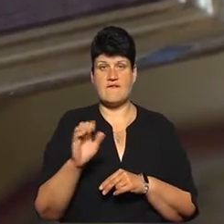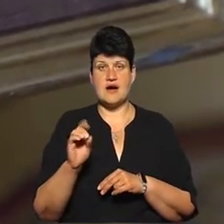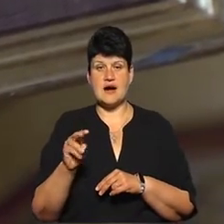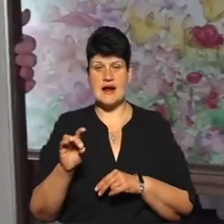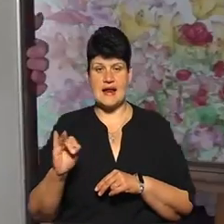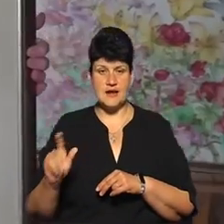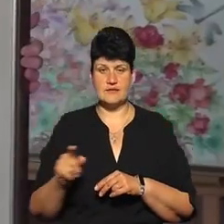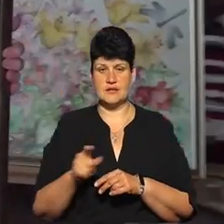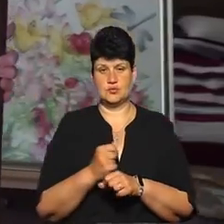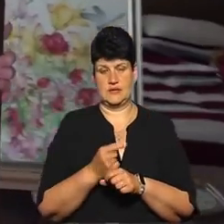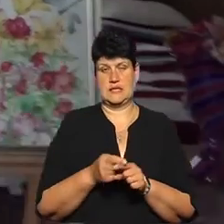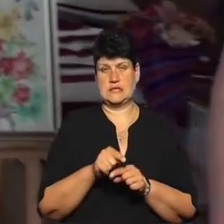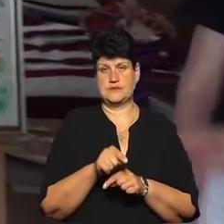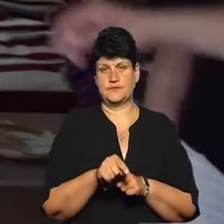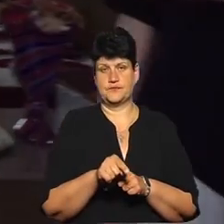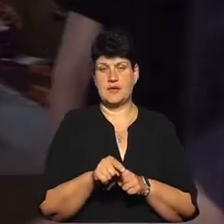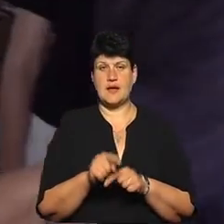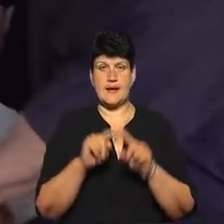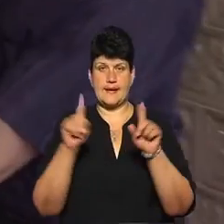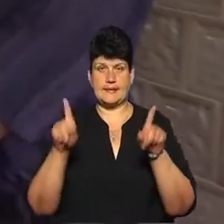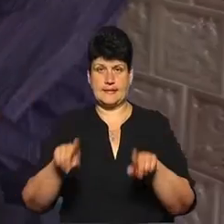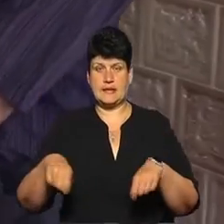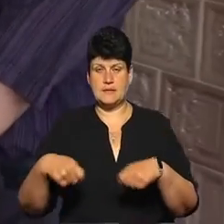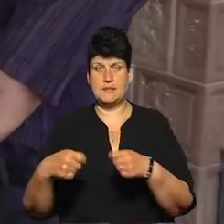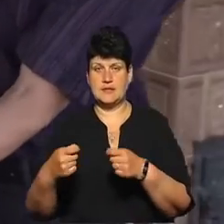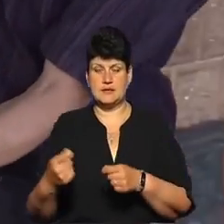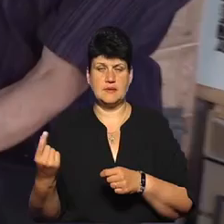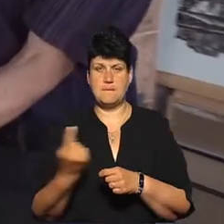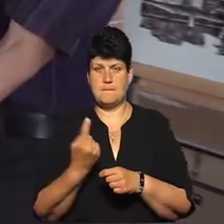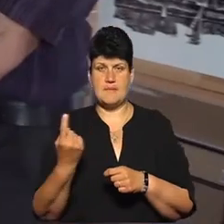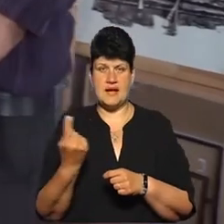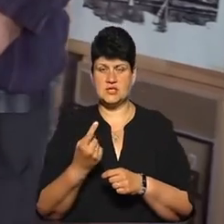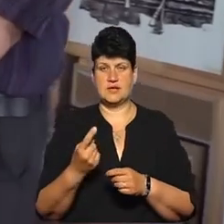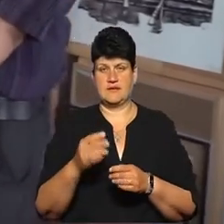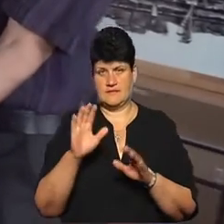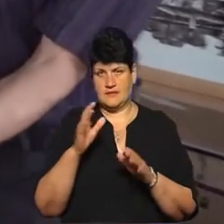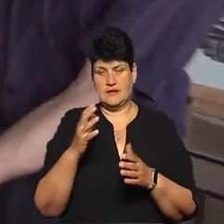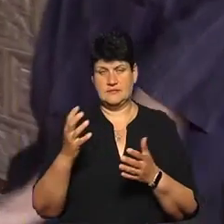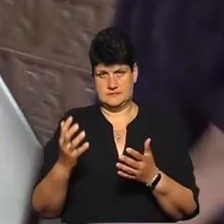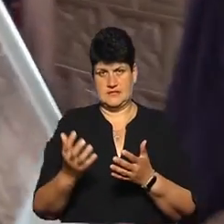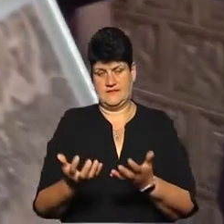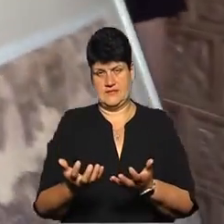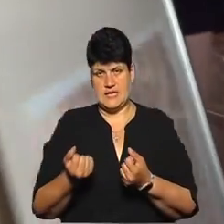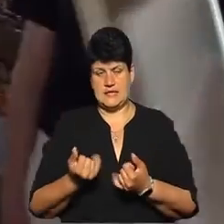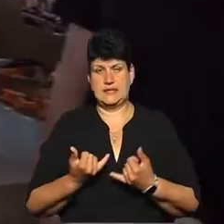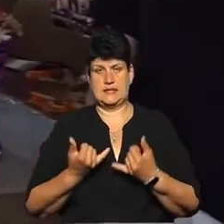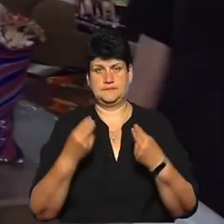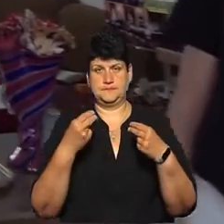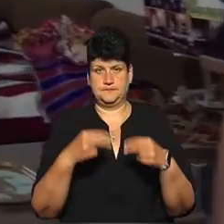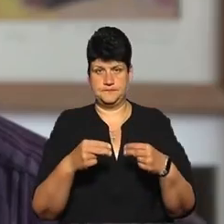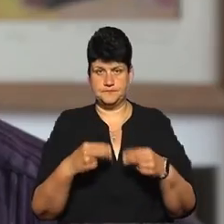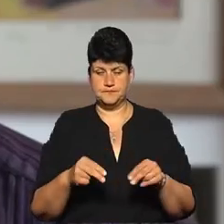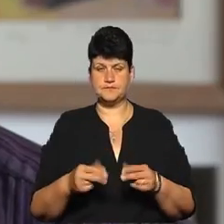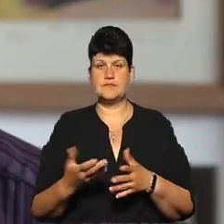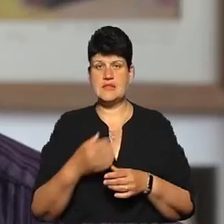роботу. Картини, які передав Євген Удін, одні з перших лотів, які вдалося зібрати на аукціон, розповідає керівник обласного штабу